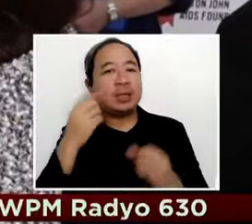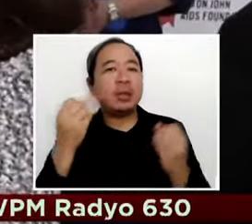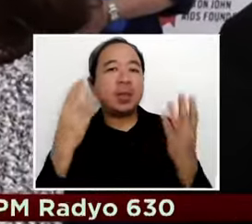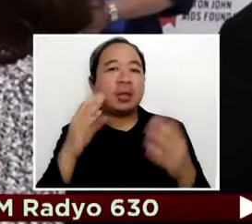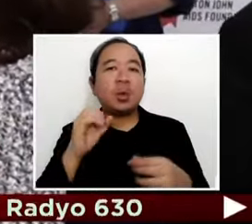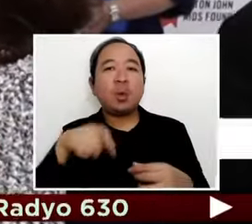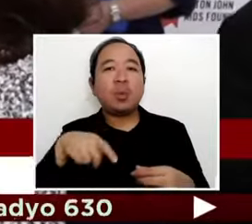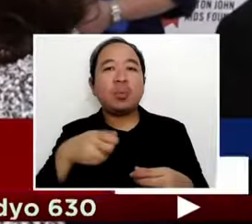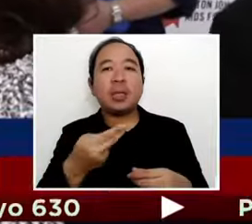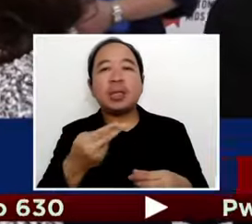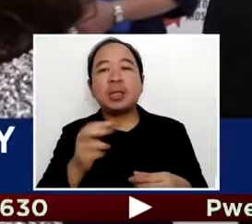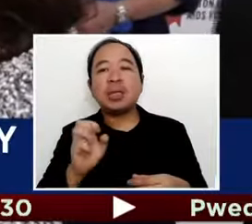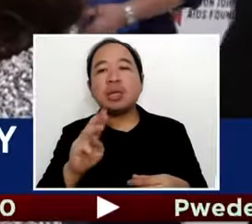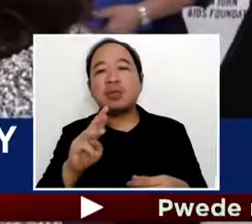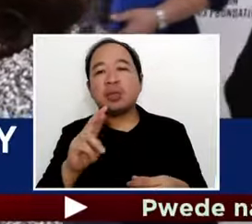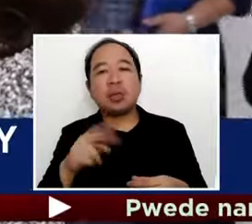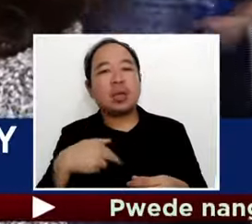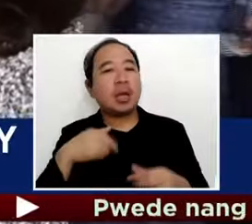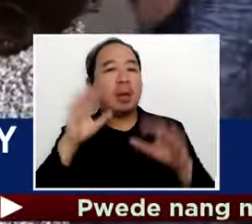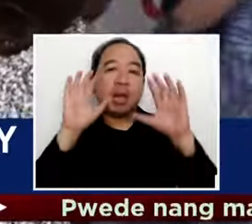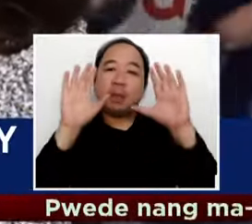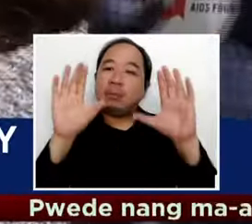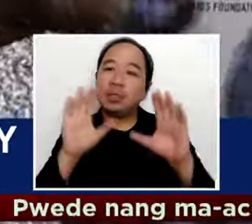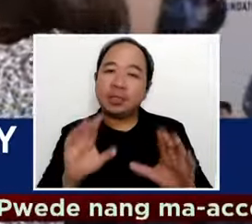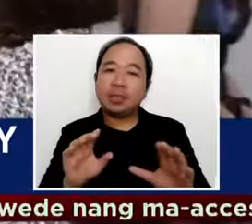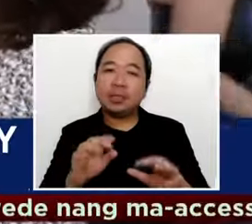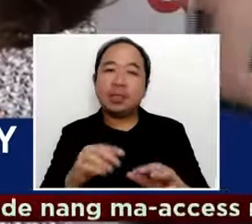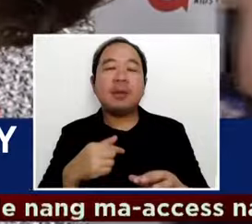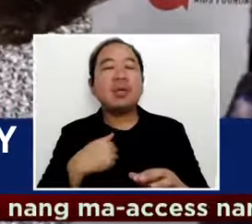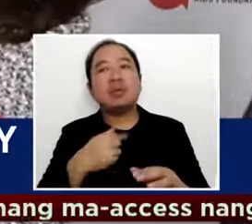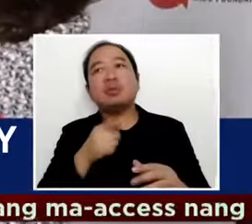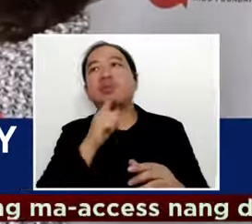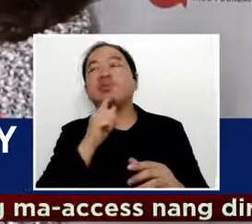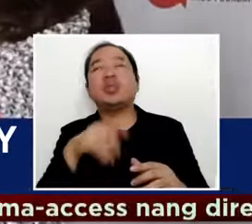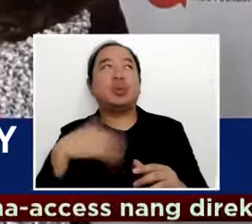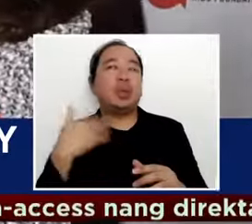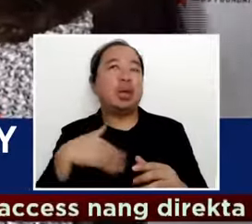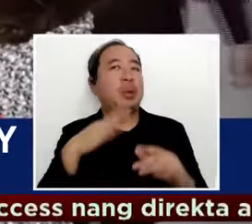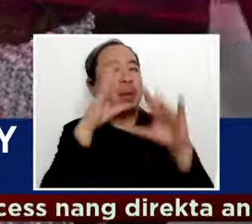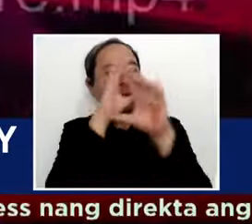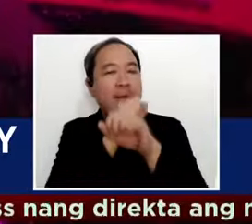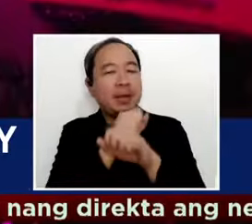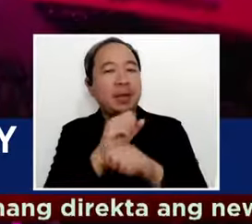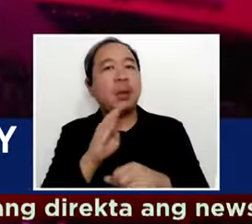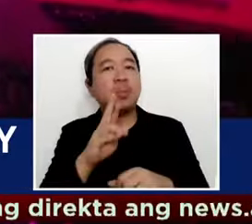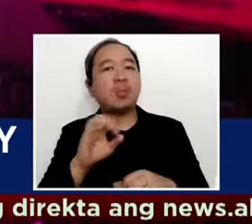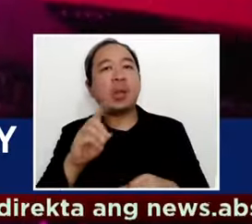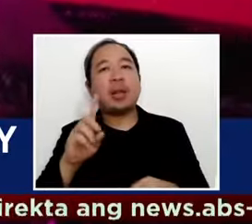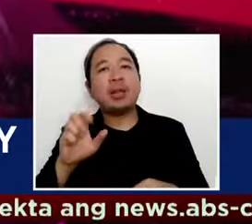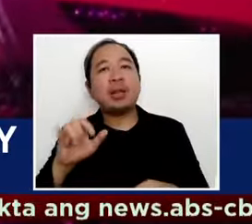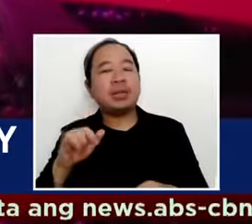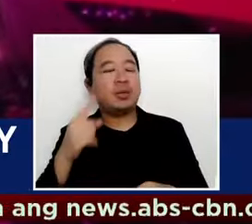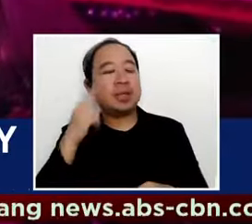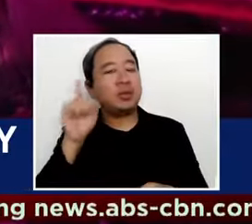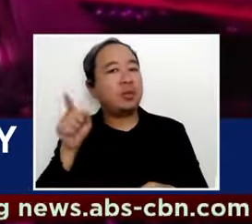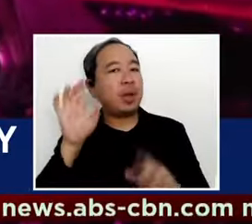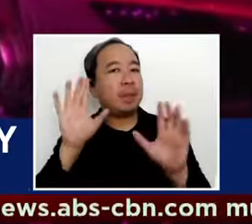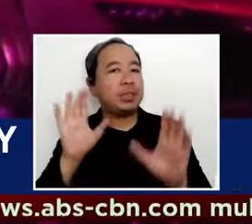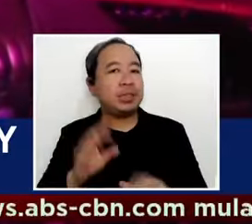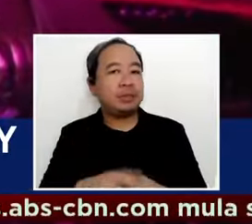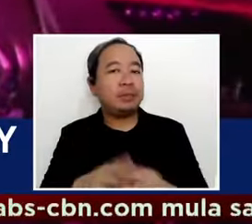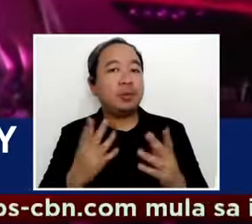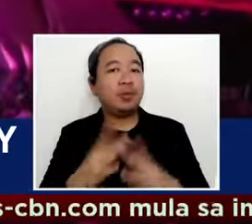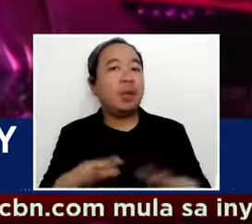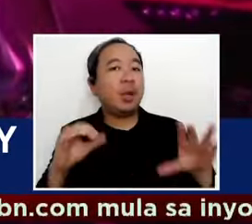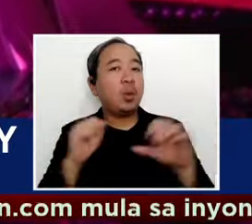were amazing, and in Maestro, I'm a huge Bradley Cooper fan. So, I think he's amazing. Sa pagtatapos ng award season,